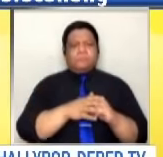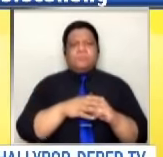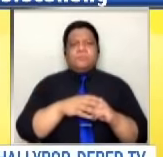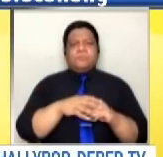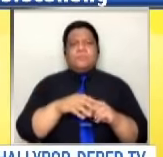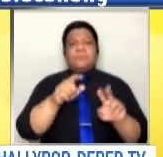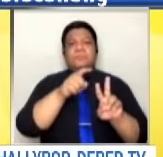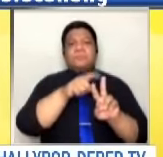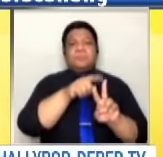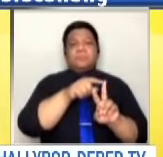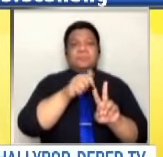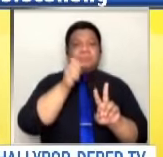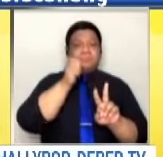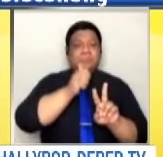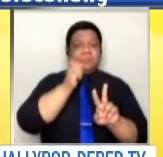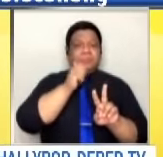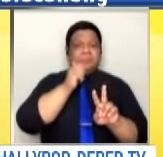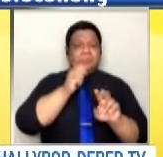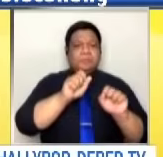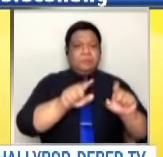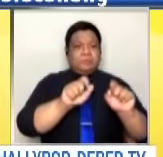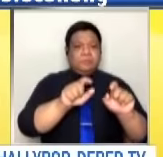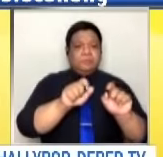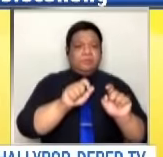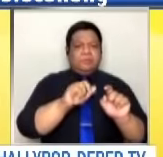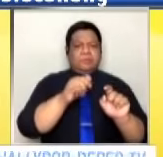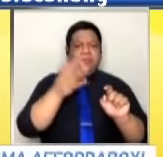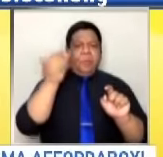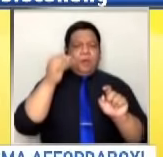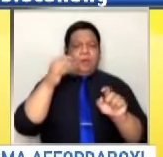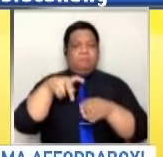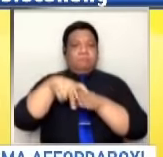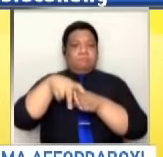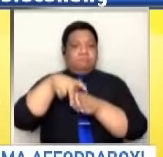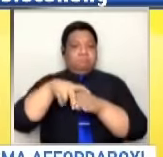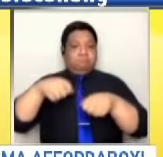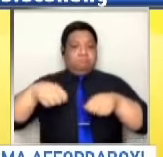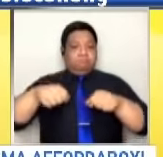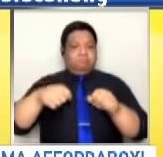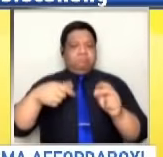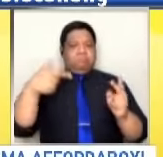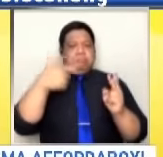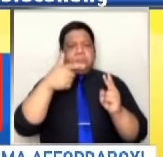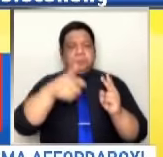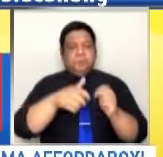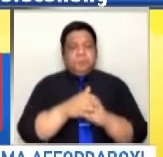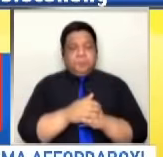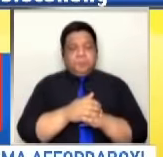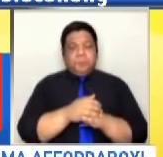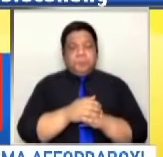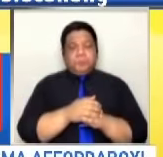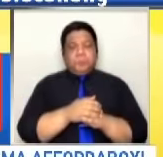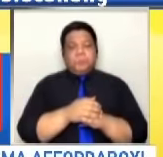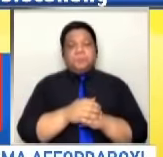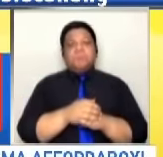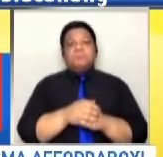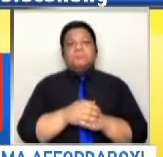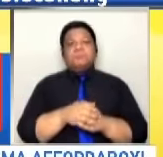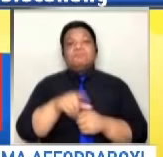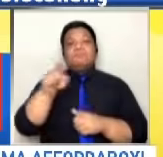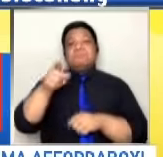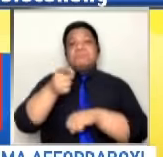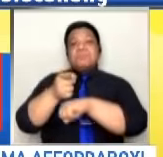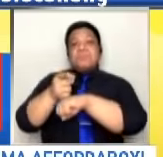barilin ang riding in tandem sa Bataan. Narito ang unang balita. Sa Orion, Bataan, nakaupot may kausap la